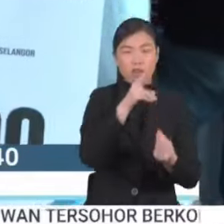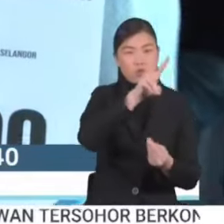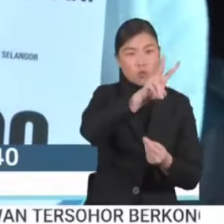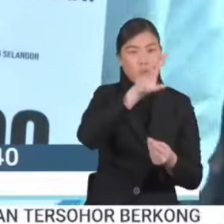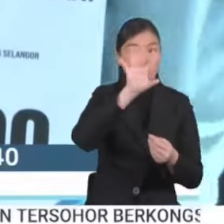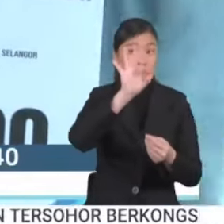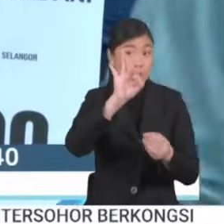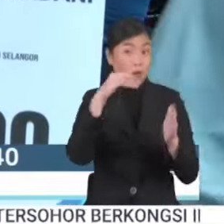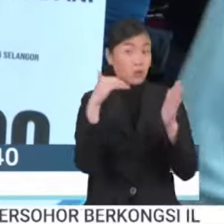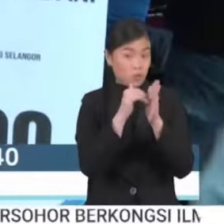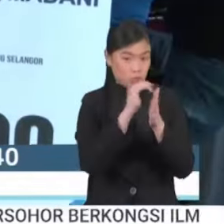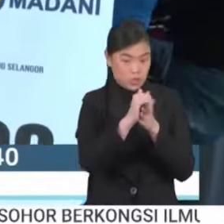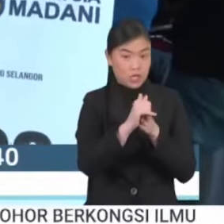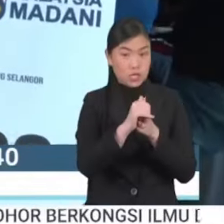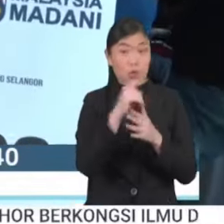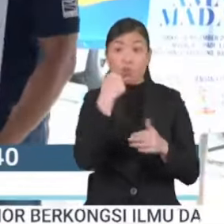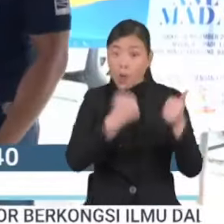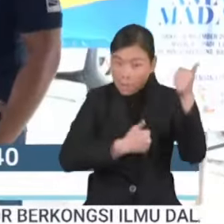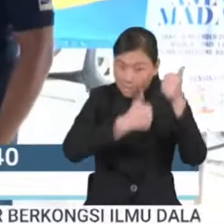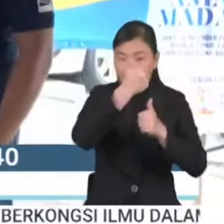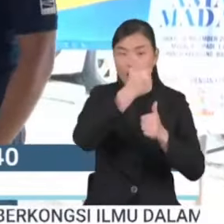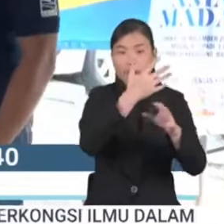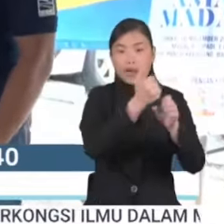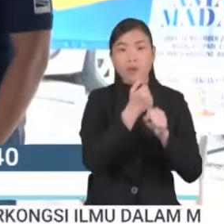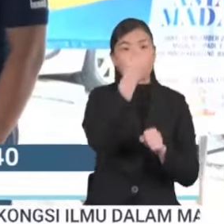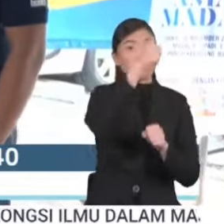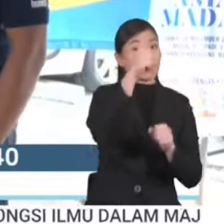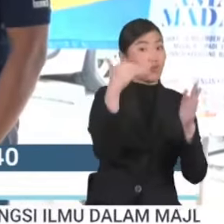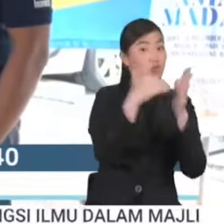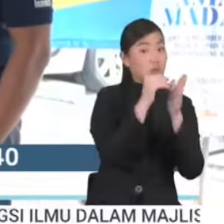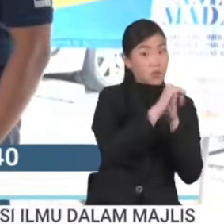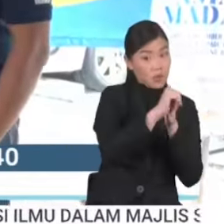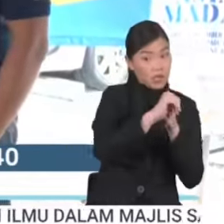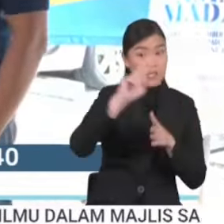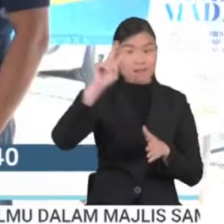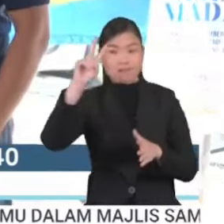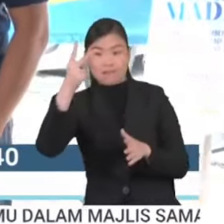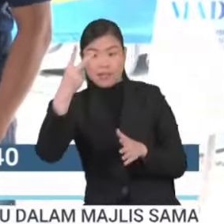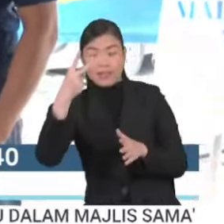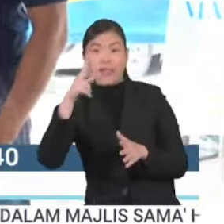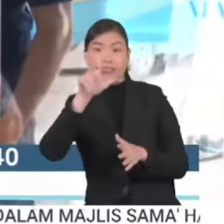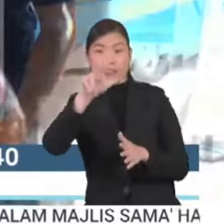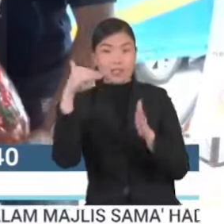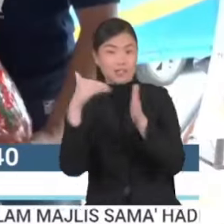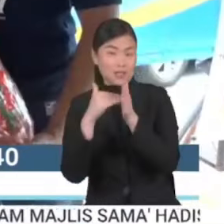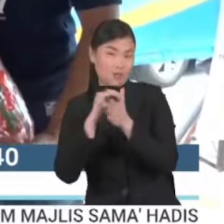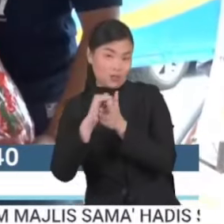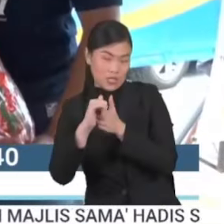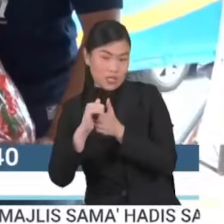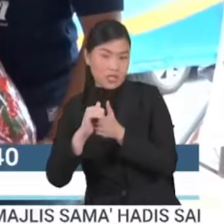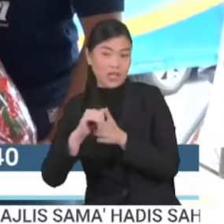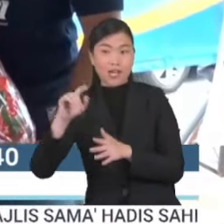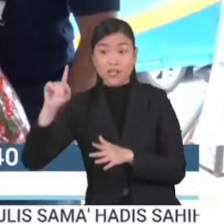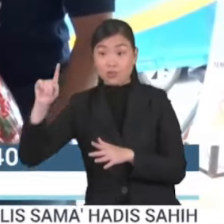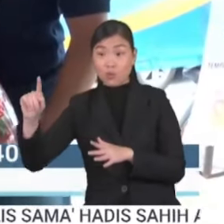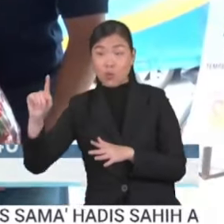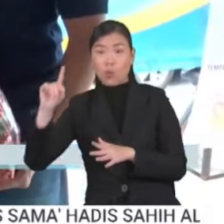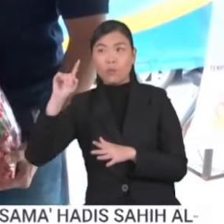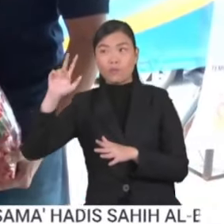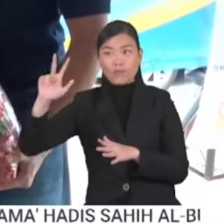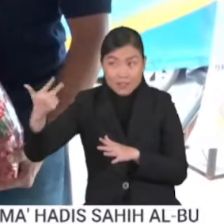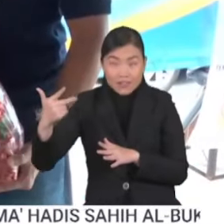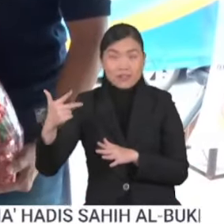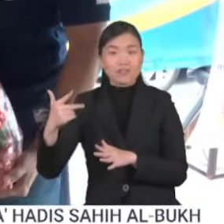RM29,600. Juara membawa pulang hadiah RM10,000, tempat kedua RM3,000 dan tempat ketiga RM1,000.